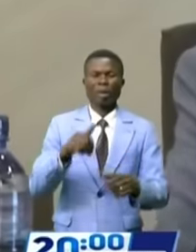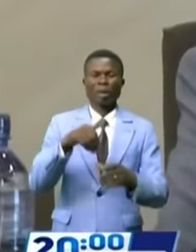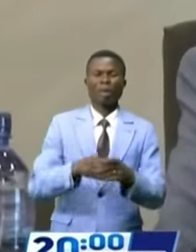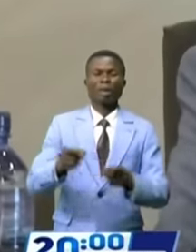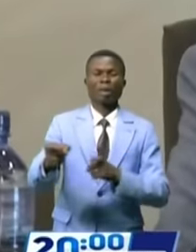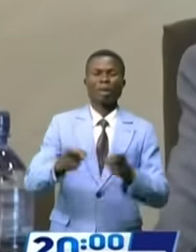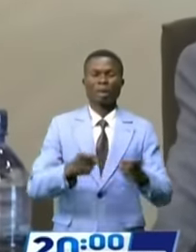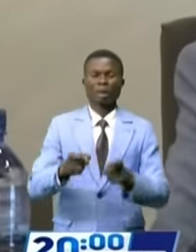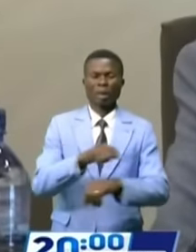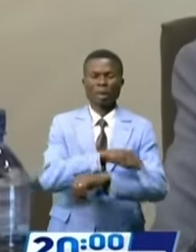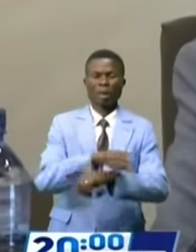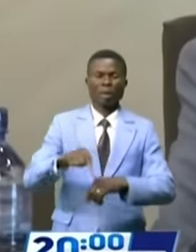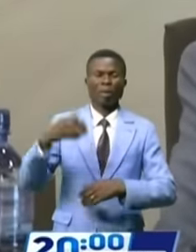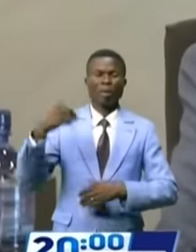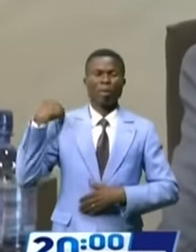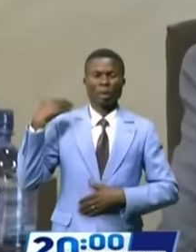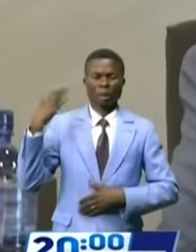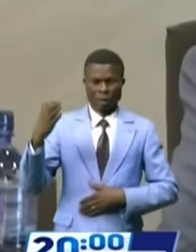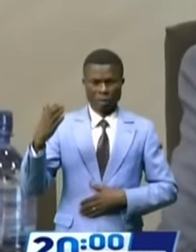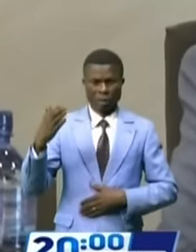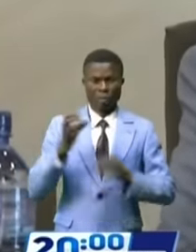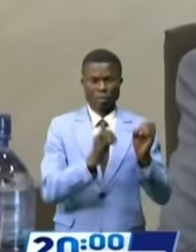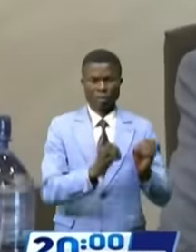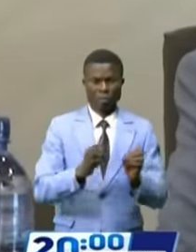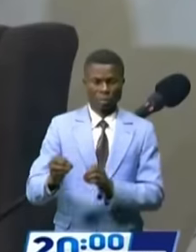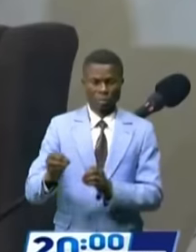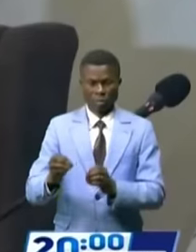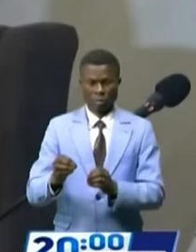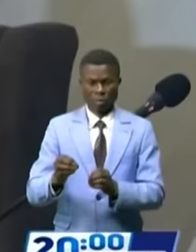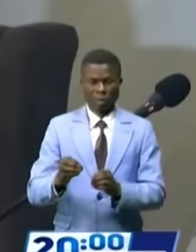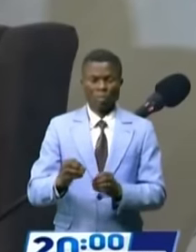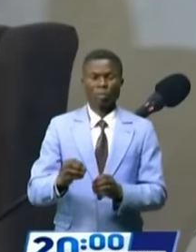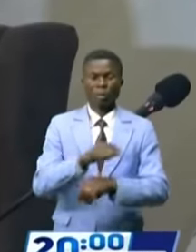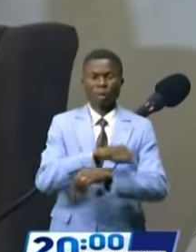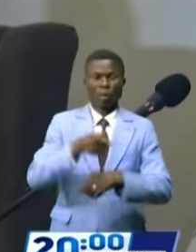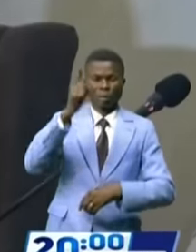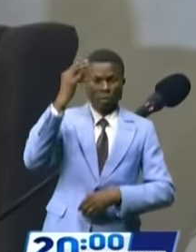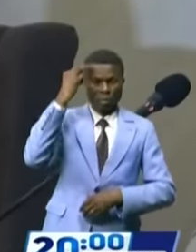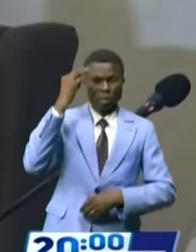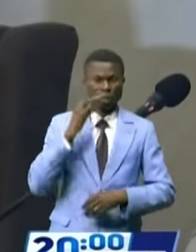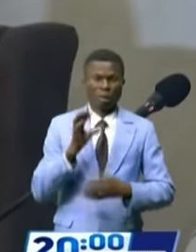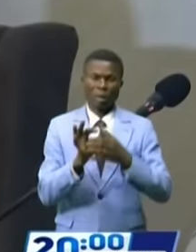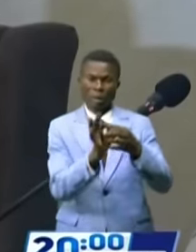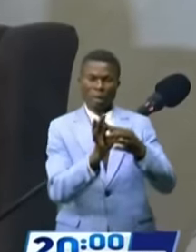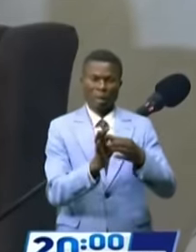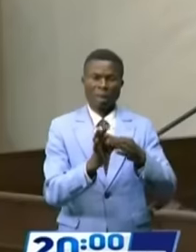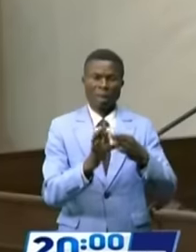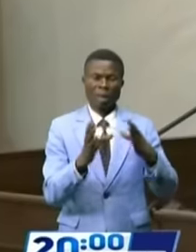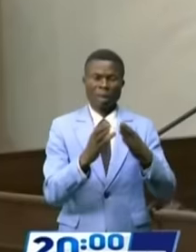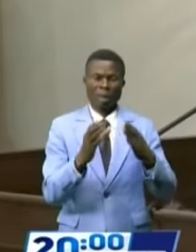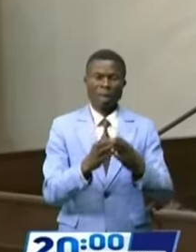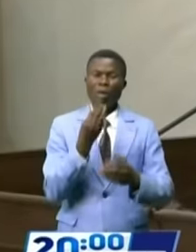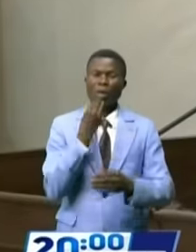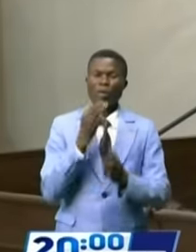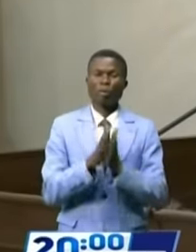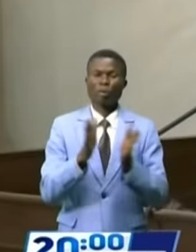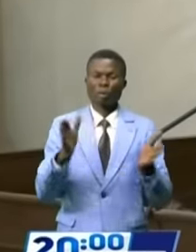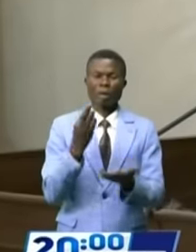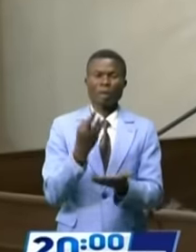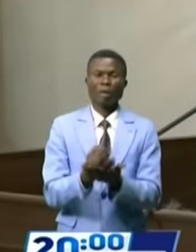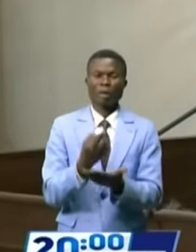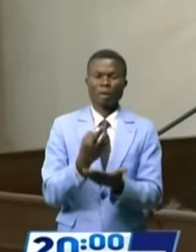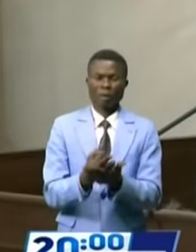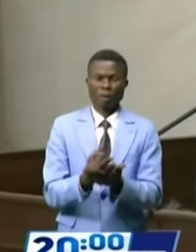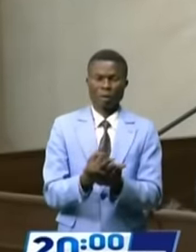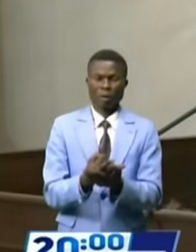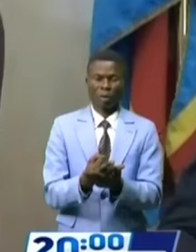gestion des établissements publics. Organisé par la Primature, en collaboration avec l'Inspection générale des finances